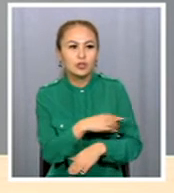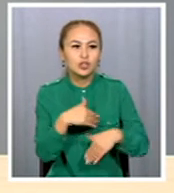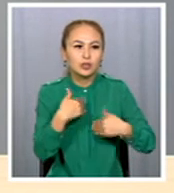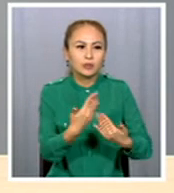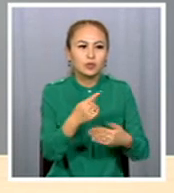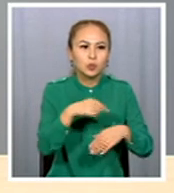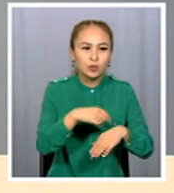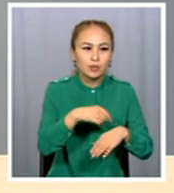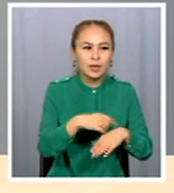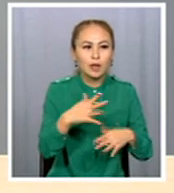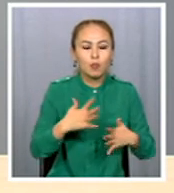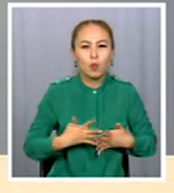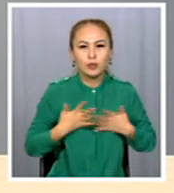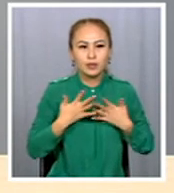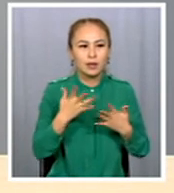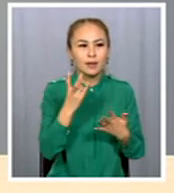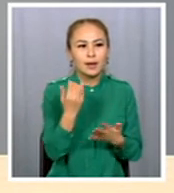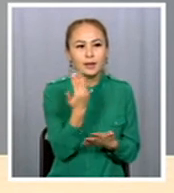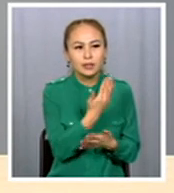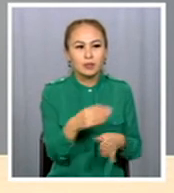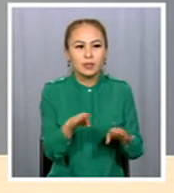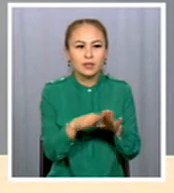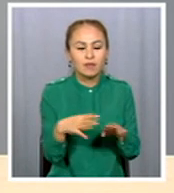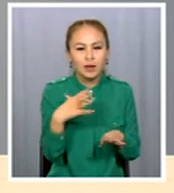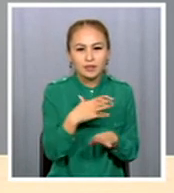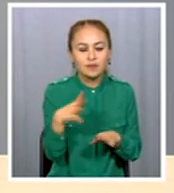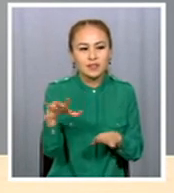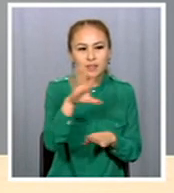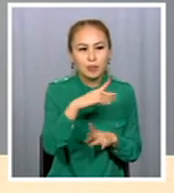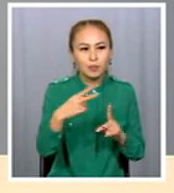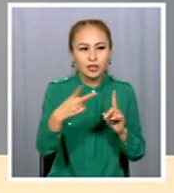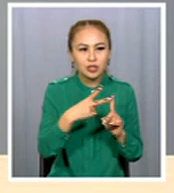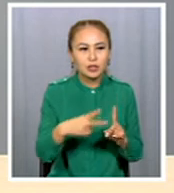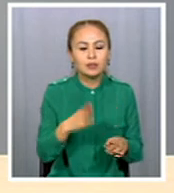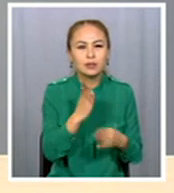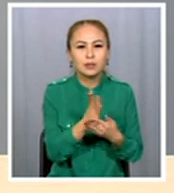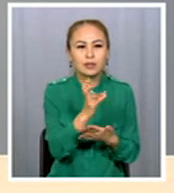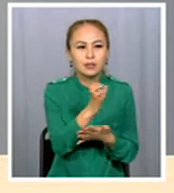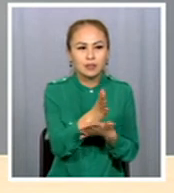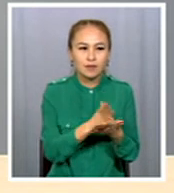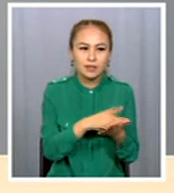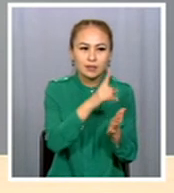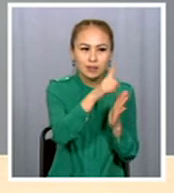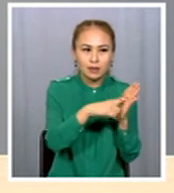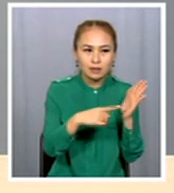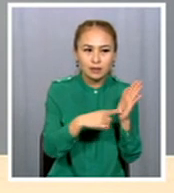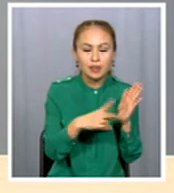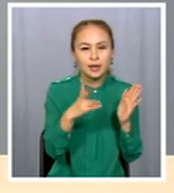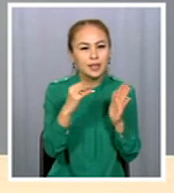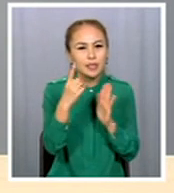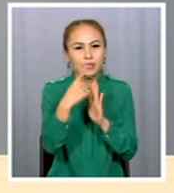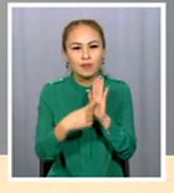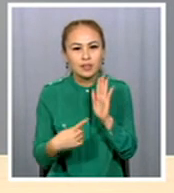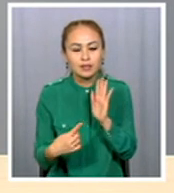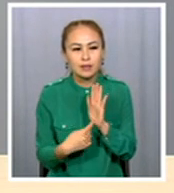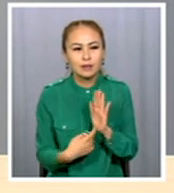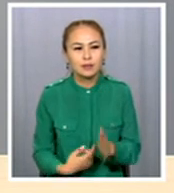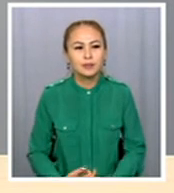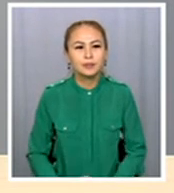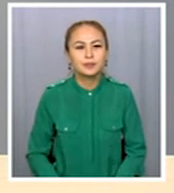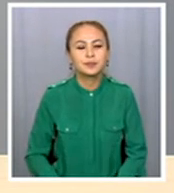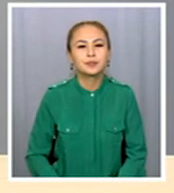в них чувств, эмоций. На этом основании все предложения делятся на восклицательные и